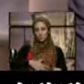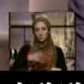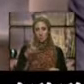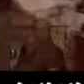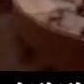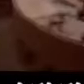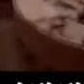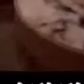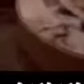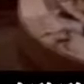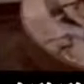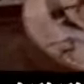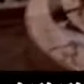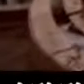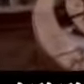الكافي.